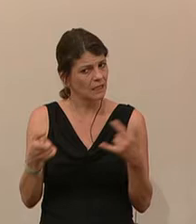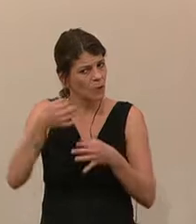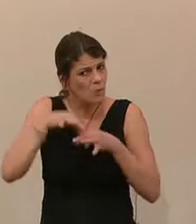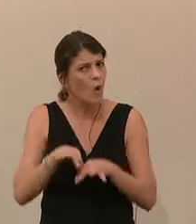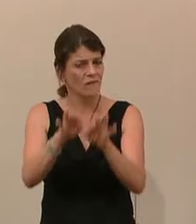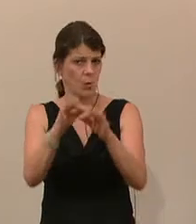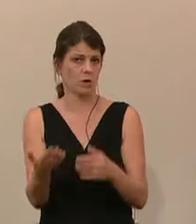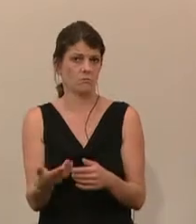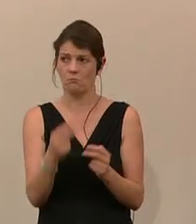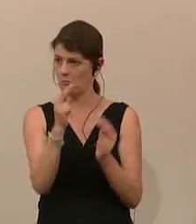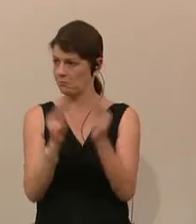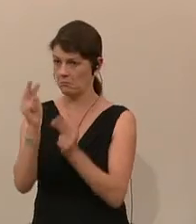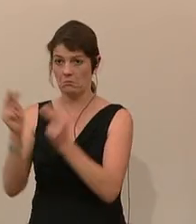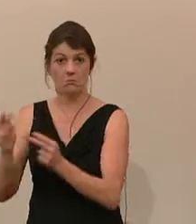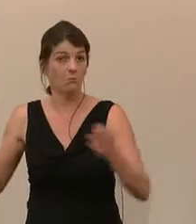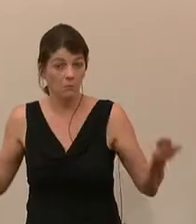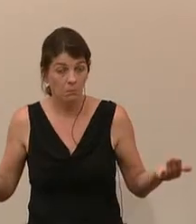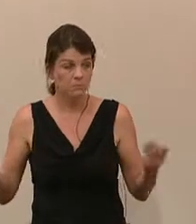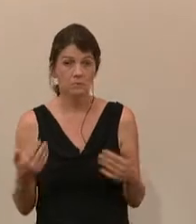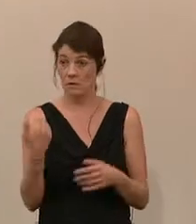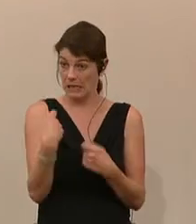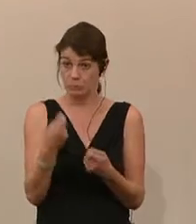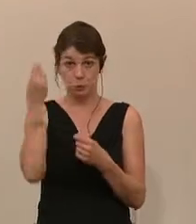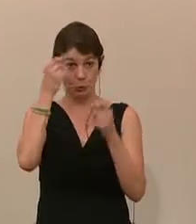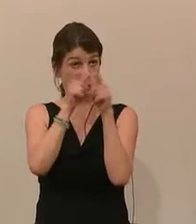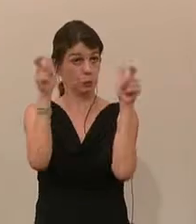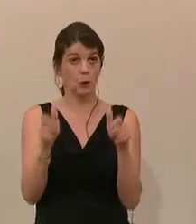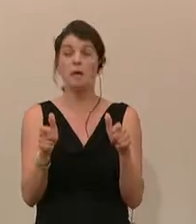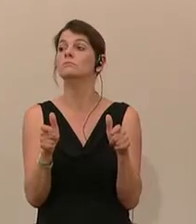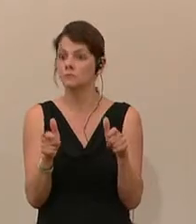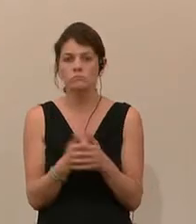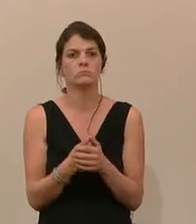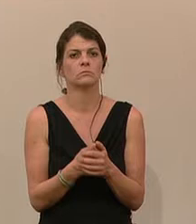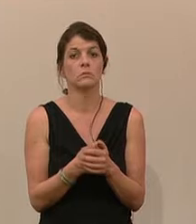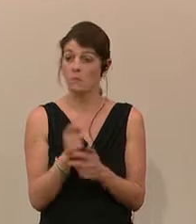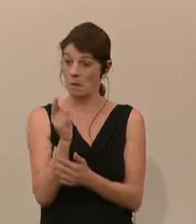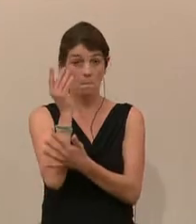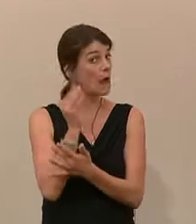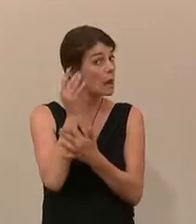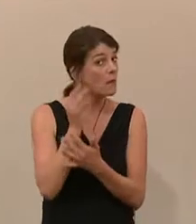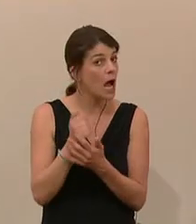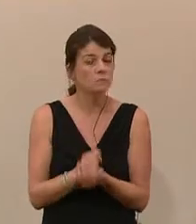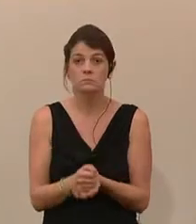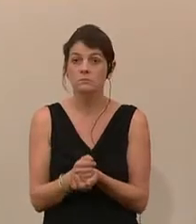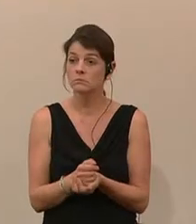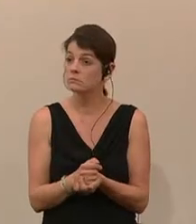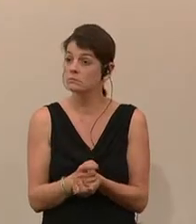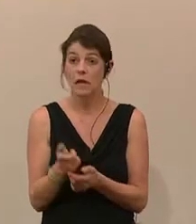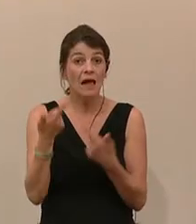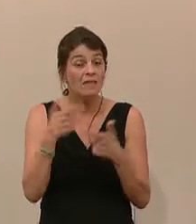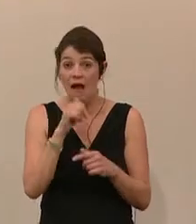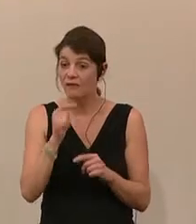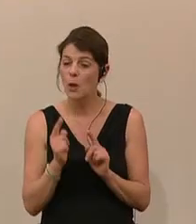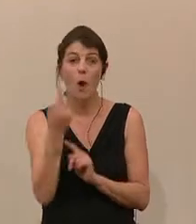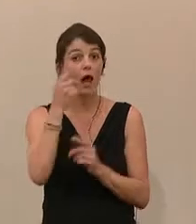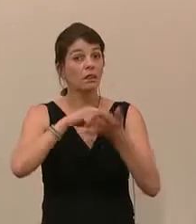war unterschiedlich. Und es gab Schulen, an denen in Mathematik keine höheren